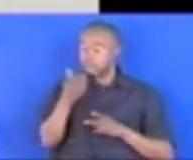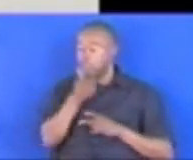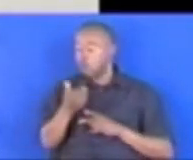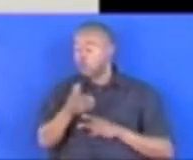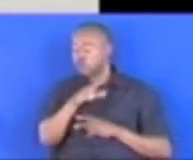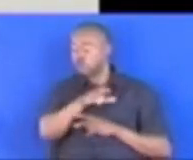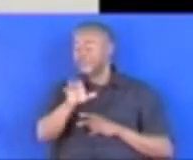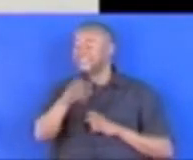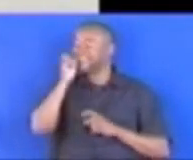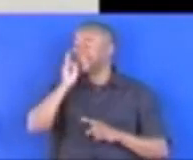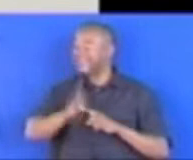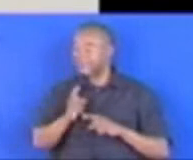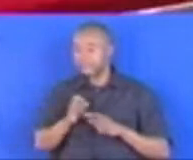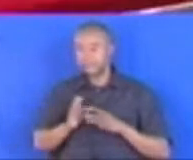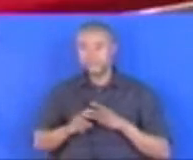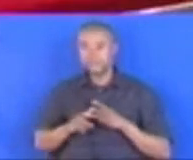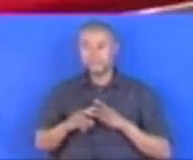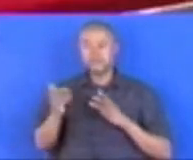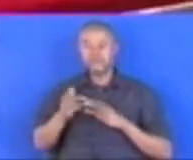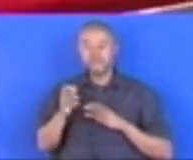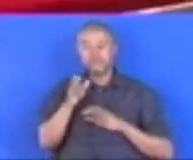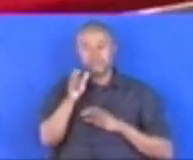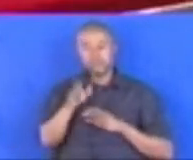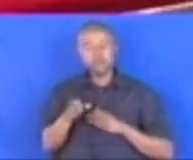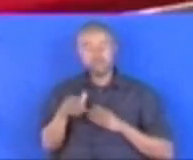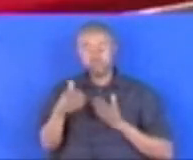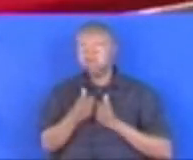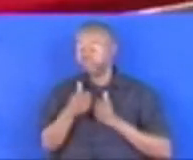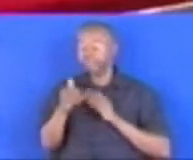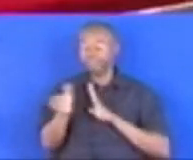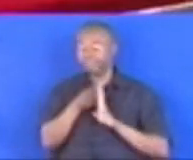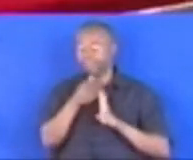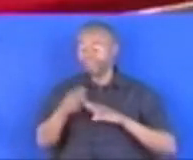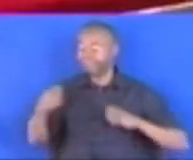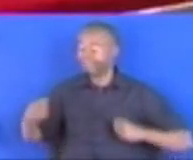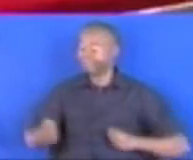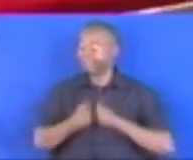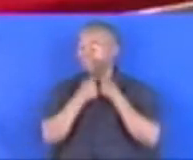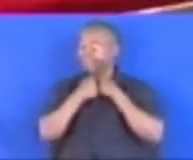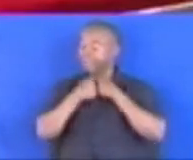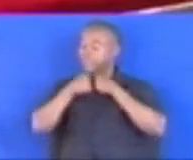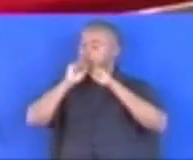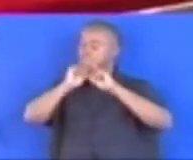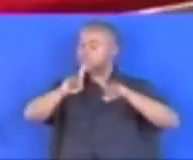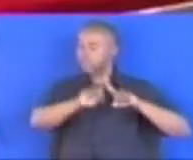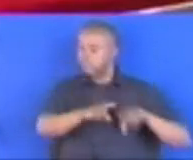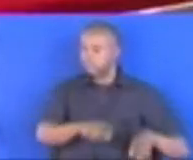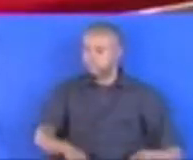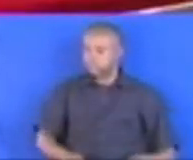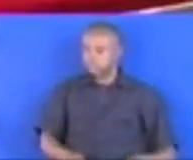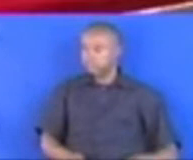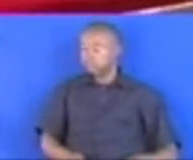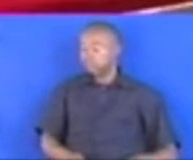walio katika mazingira hatarishi, pamoja na wahanga wa ukatili na majanga mbalimbali. Tumetenga